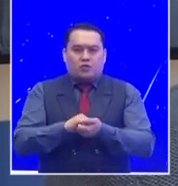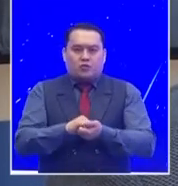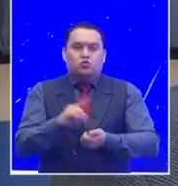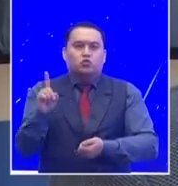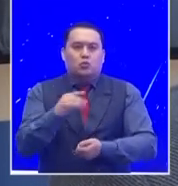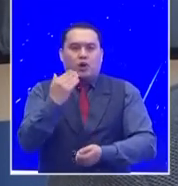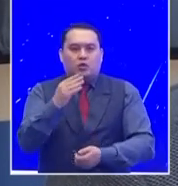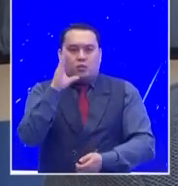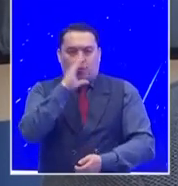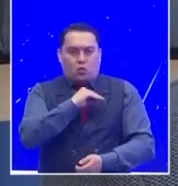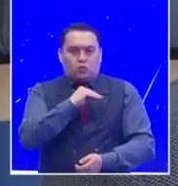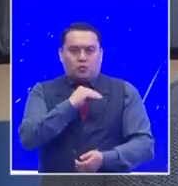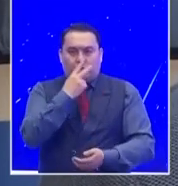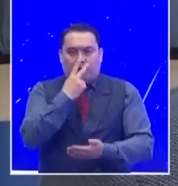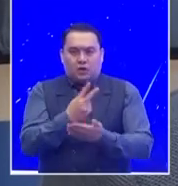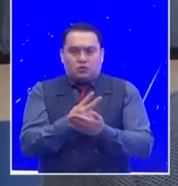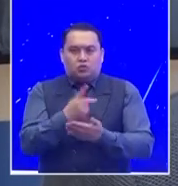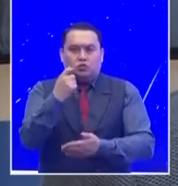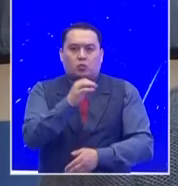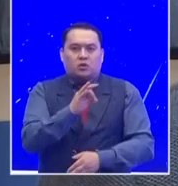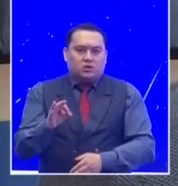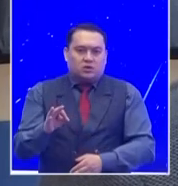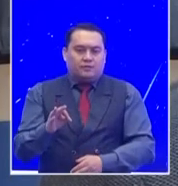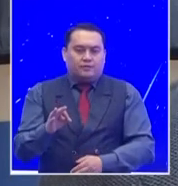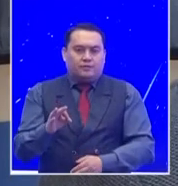они могут, показали, выложились на 100%,